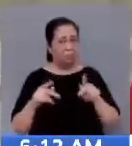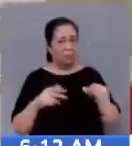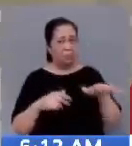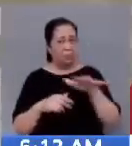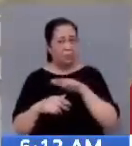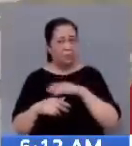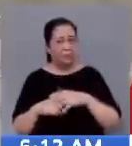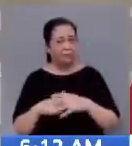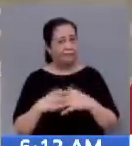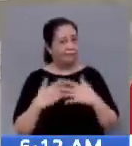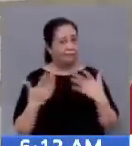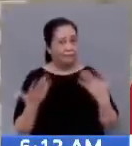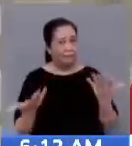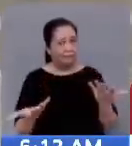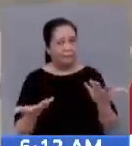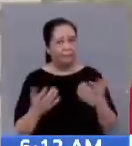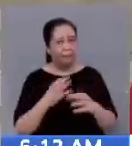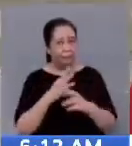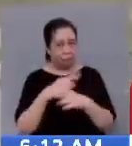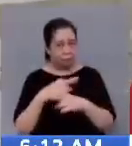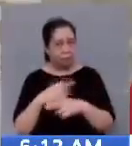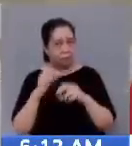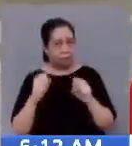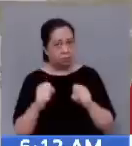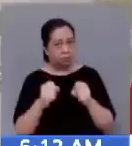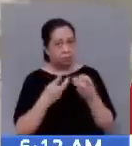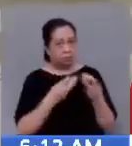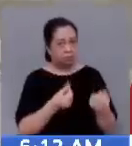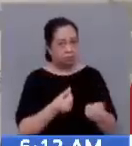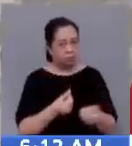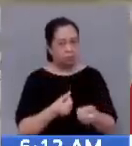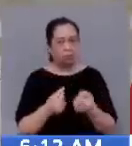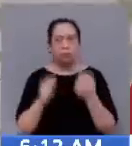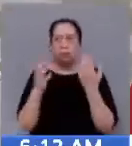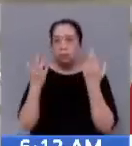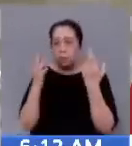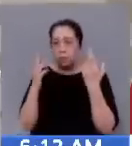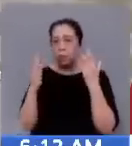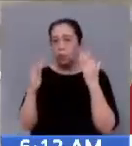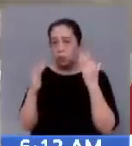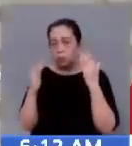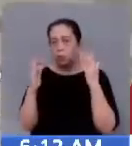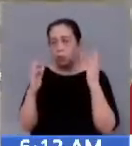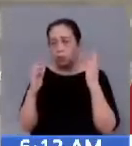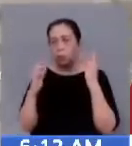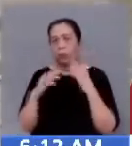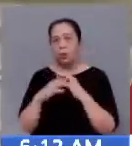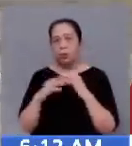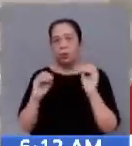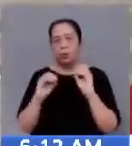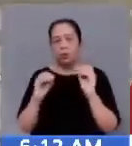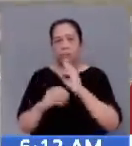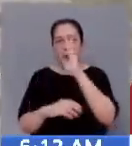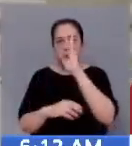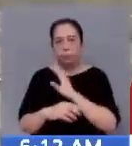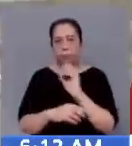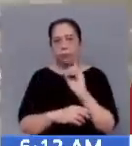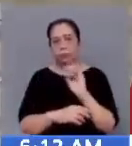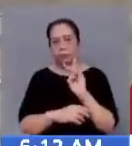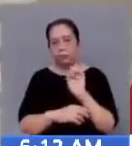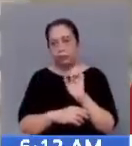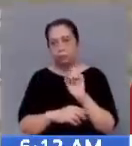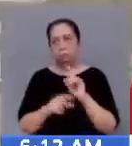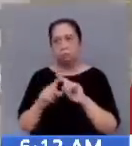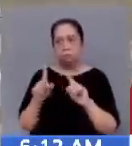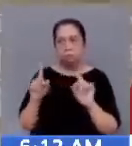sitwasyon ng pagkukumpuni po na 'yon? Sana po inaasahan namin na wala nang masisira ng dike. Pero pag tulad nung dati,